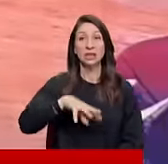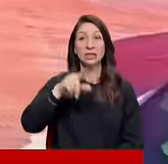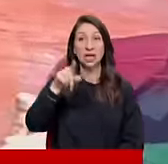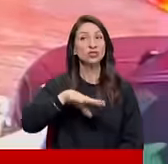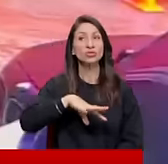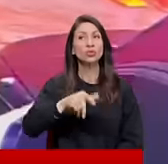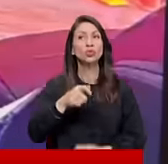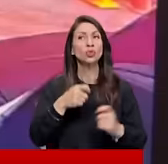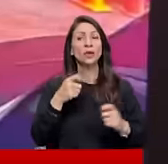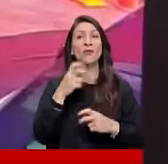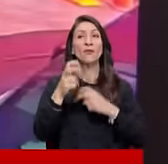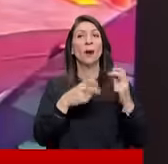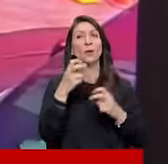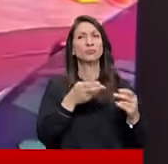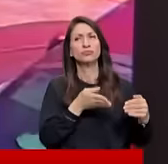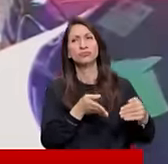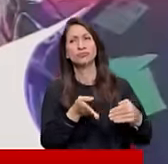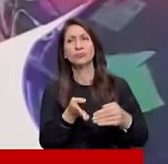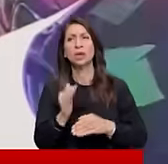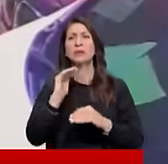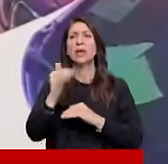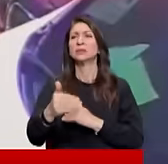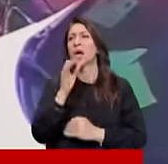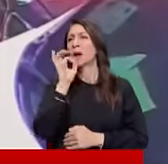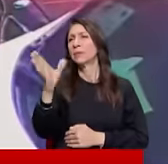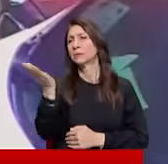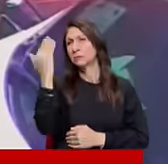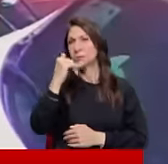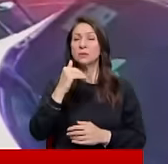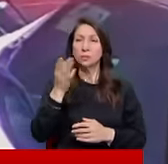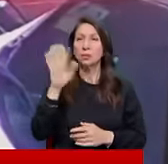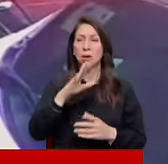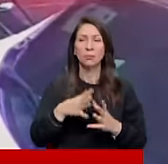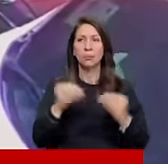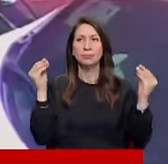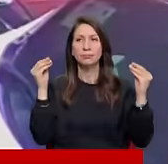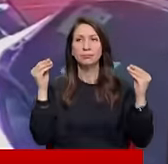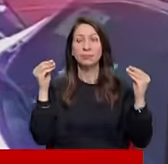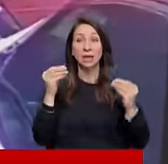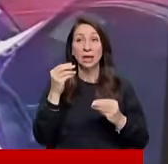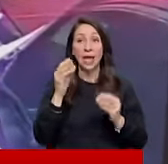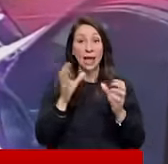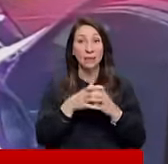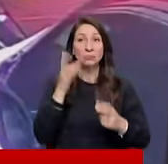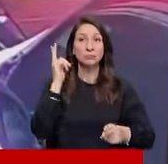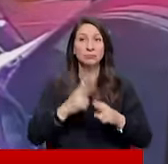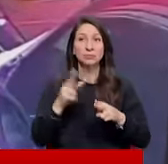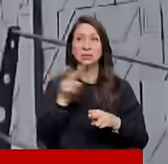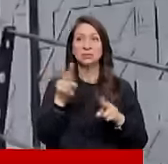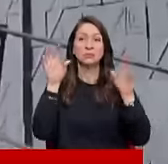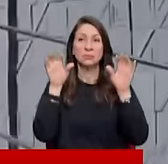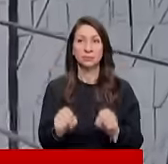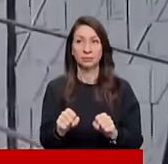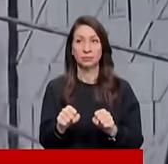Hırsızlar çaldıkları kumaşı fabrikadan çıkarmak için taksi çağırdı. Ardından da gözden kayboldular. Ekipler kısa sürede ikisini